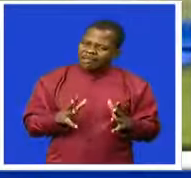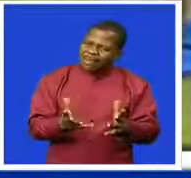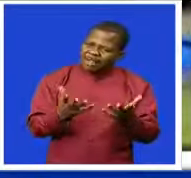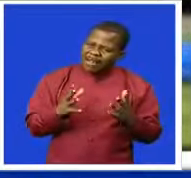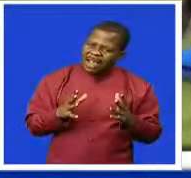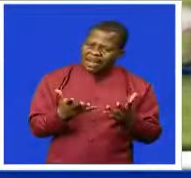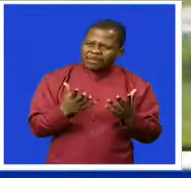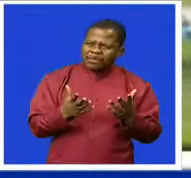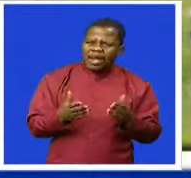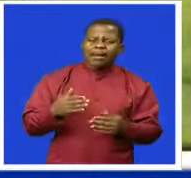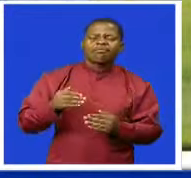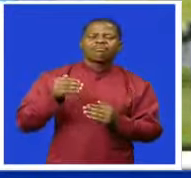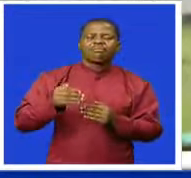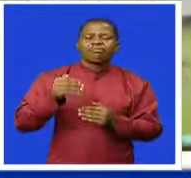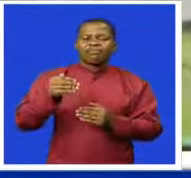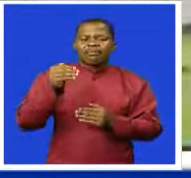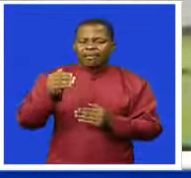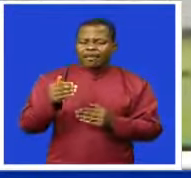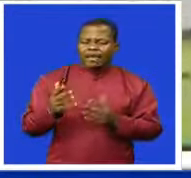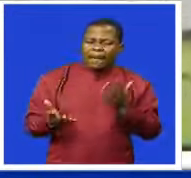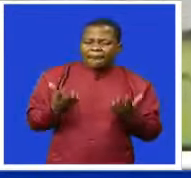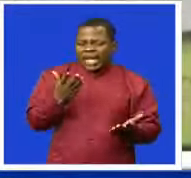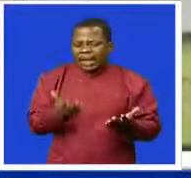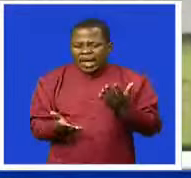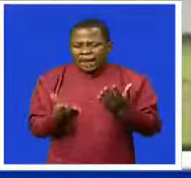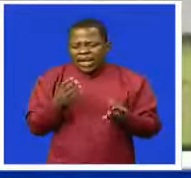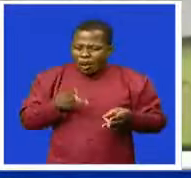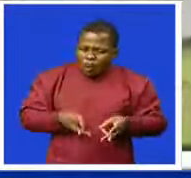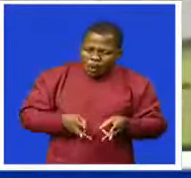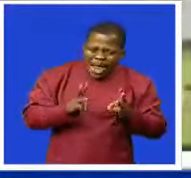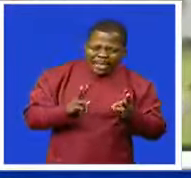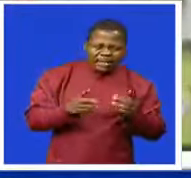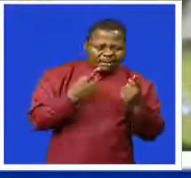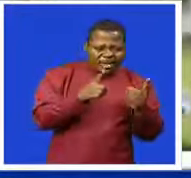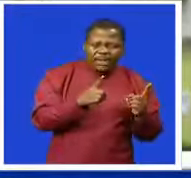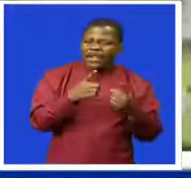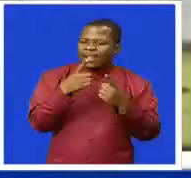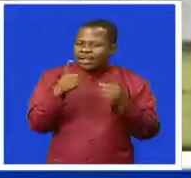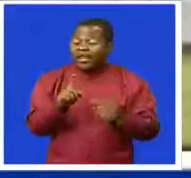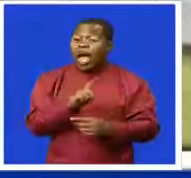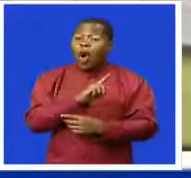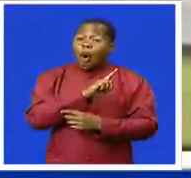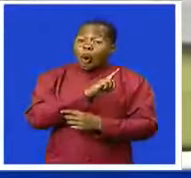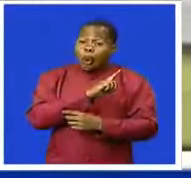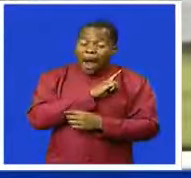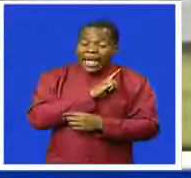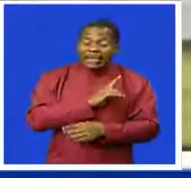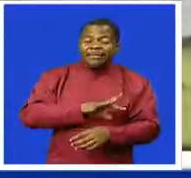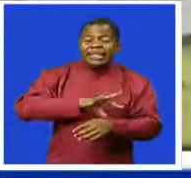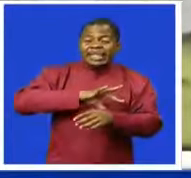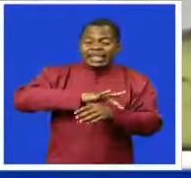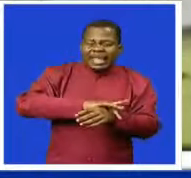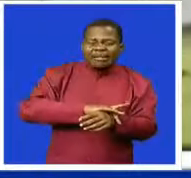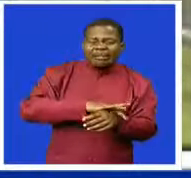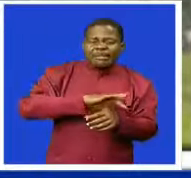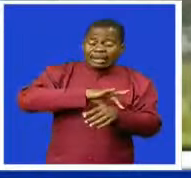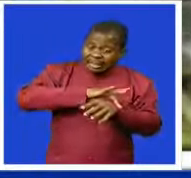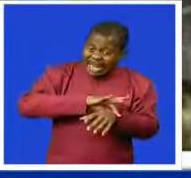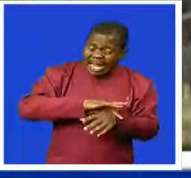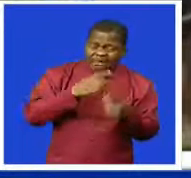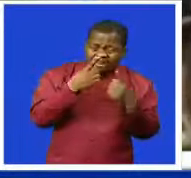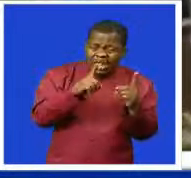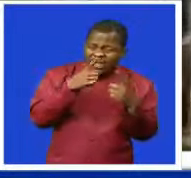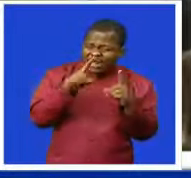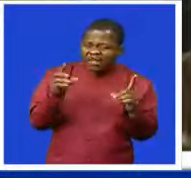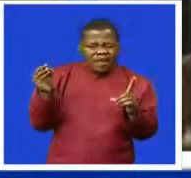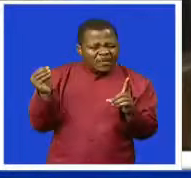sihlale sishukumisa umtimba ngedindlela ehlukahlukene njengoba lokunciphisa nemathuba ekugula lokuhlukahlukene emtimbeni